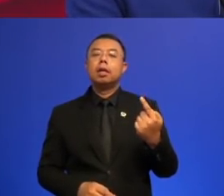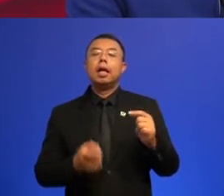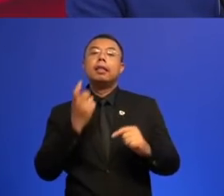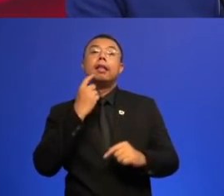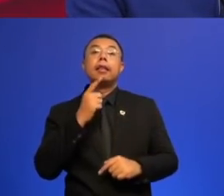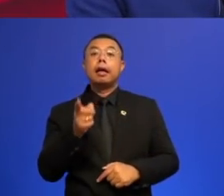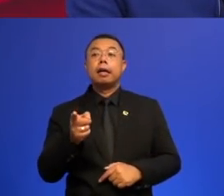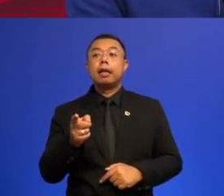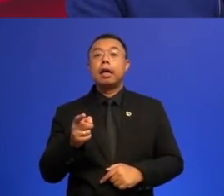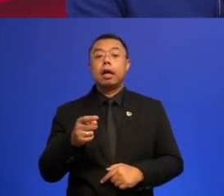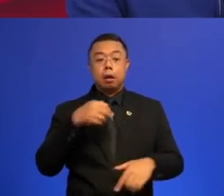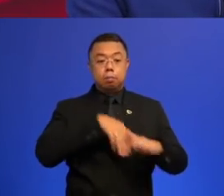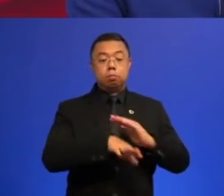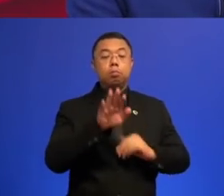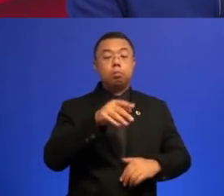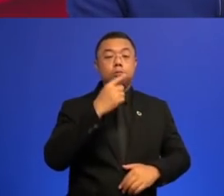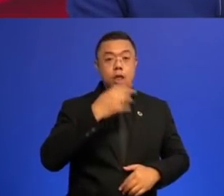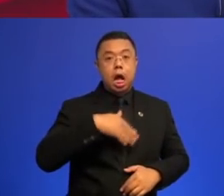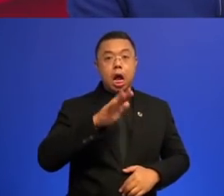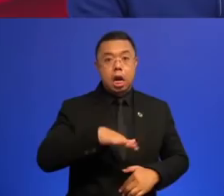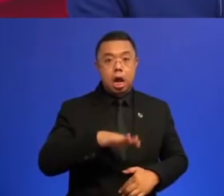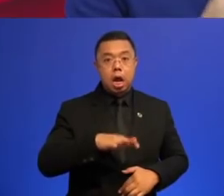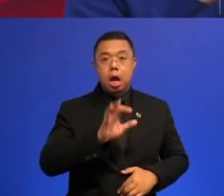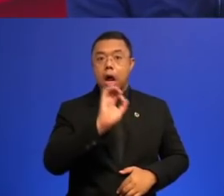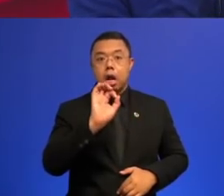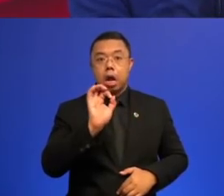soal dia tidak punya anak.